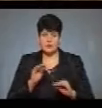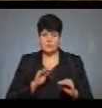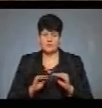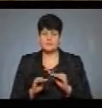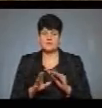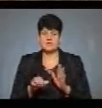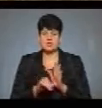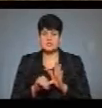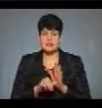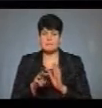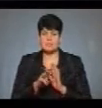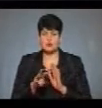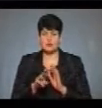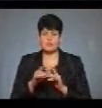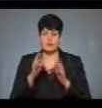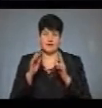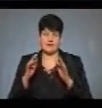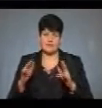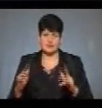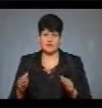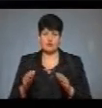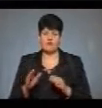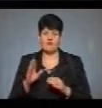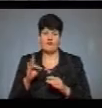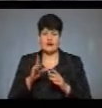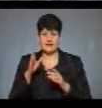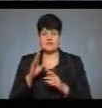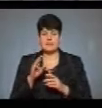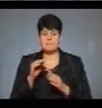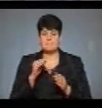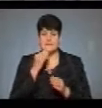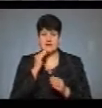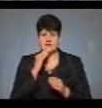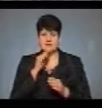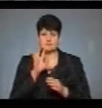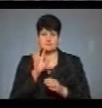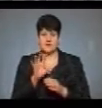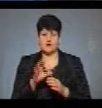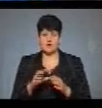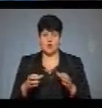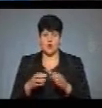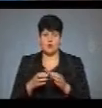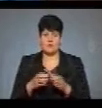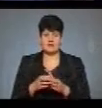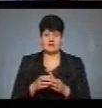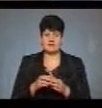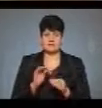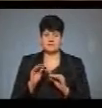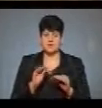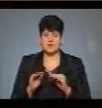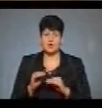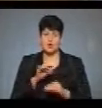елементи 6-метрової ялинки. Верхівка із медово-імбирного печива з логотипом громади. Її викладає юристка Світлана